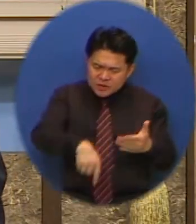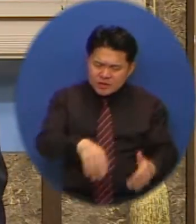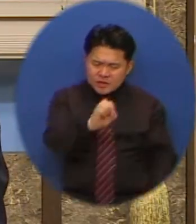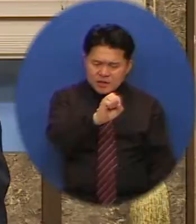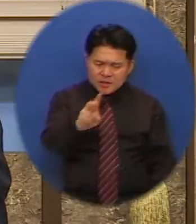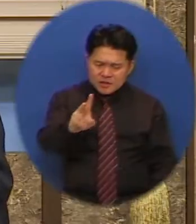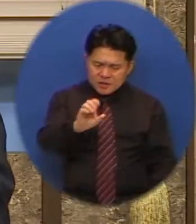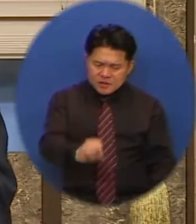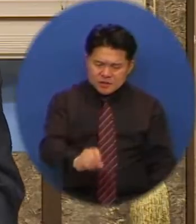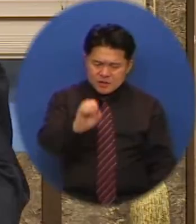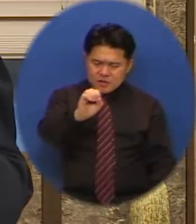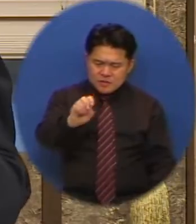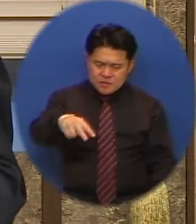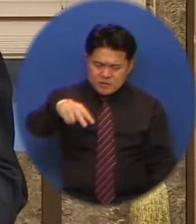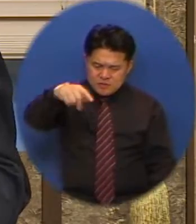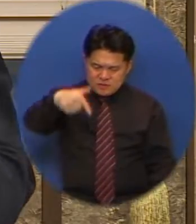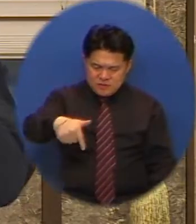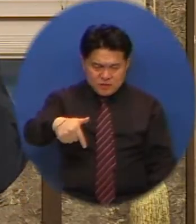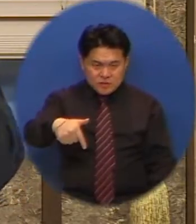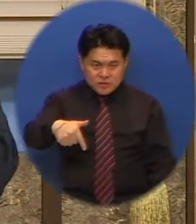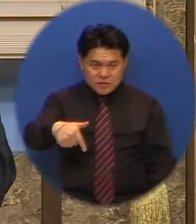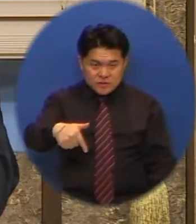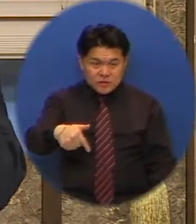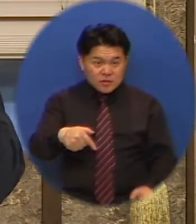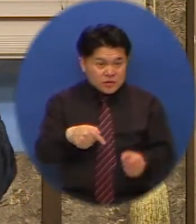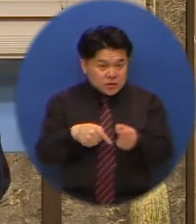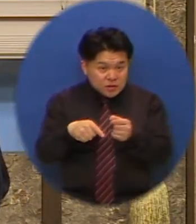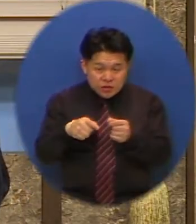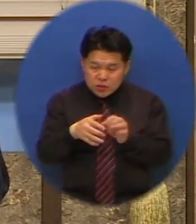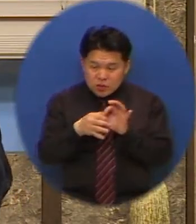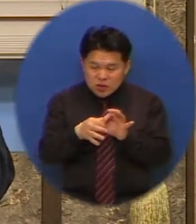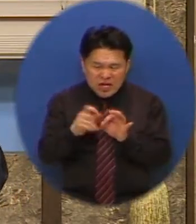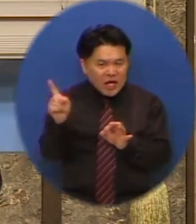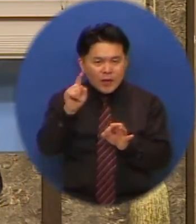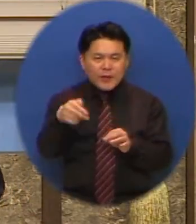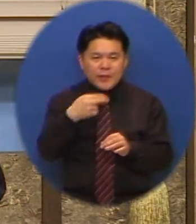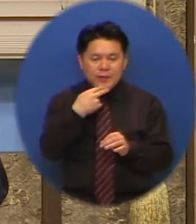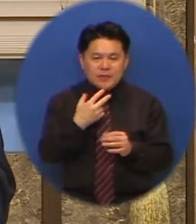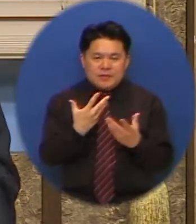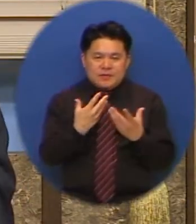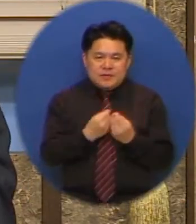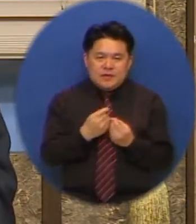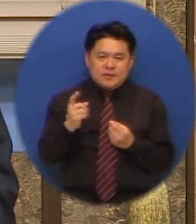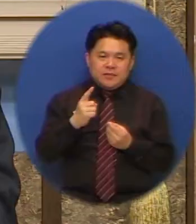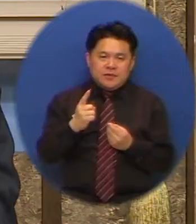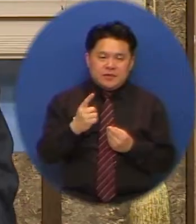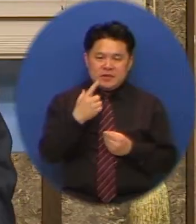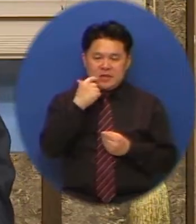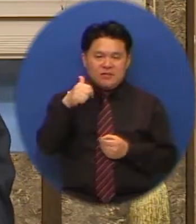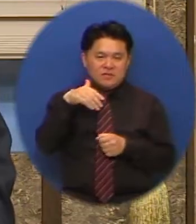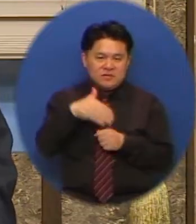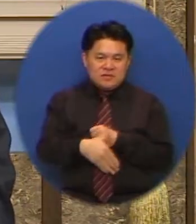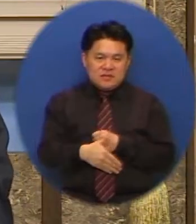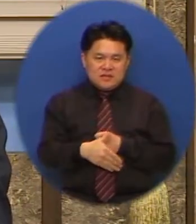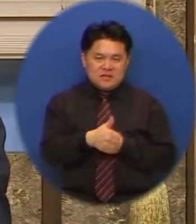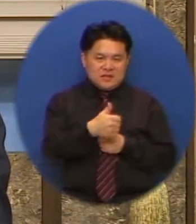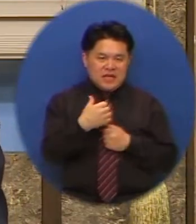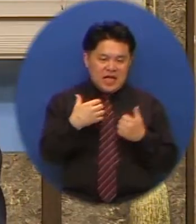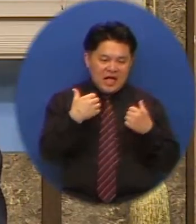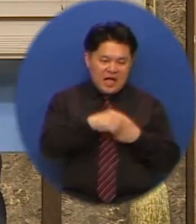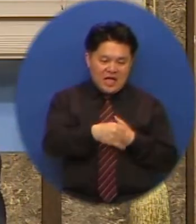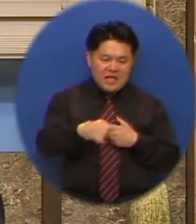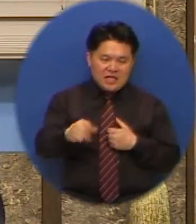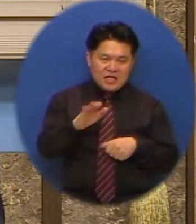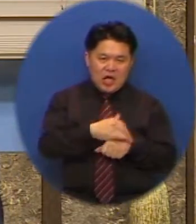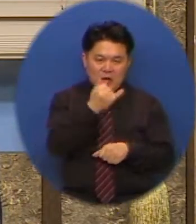개념이 없습니다. 그래서 주로 아버지 규제를 하고 야단치고 잘못하면 그래서 무슨 사회복지 시설에서